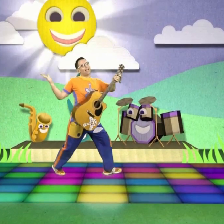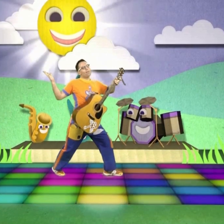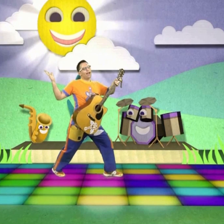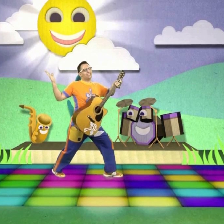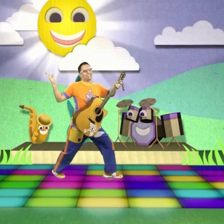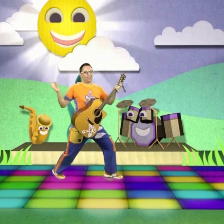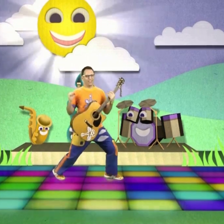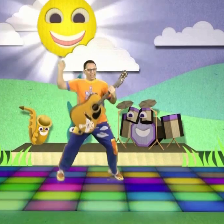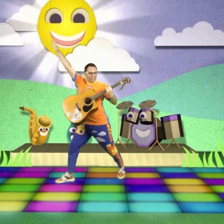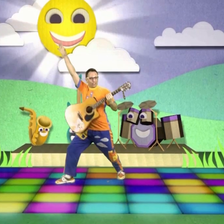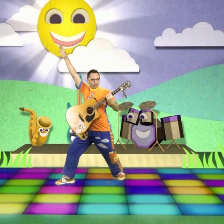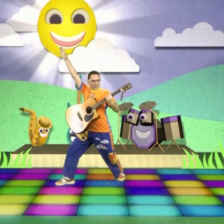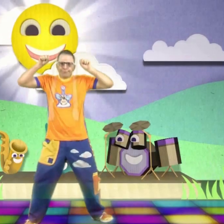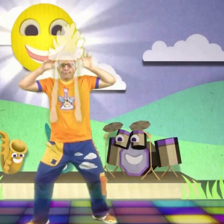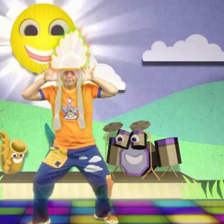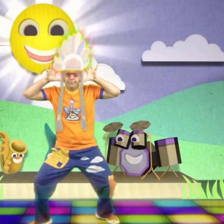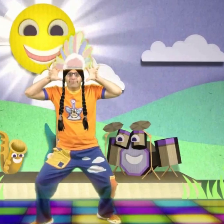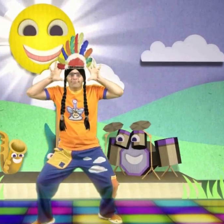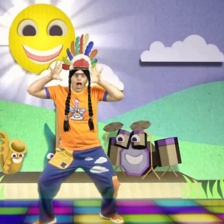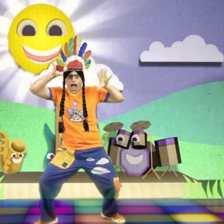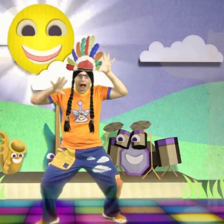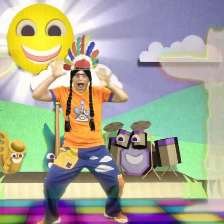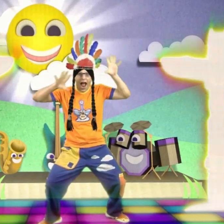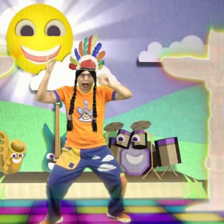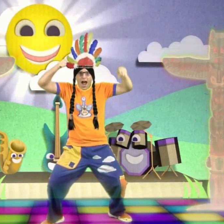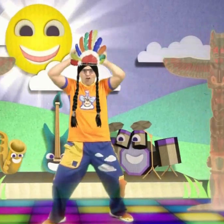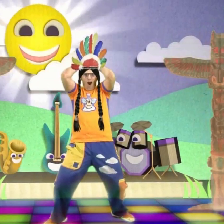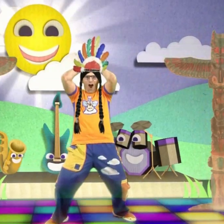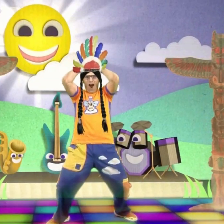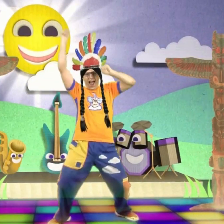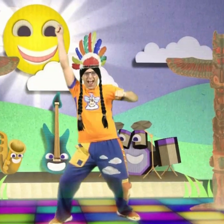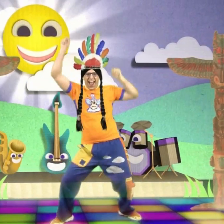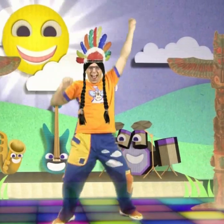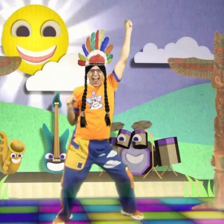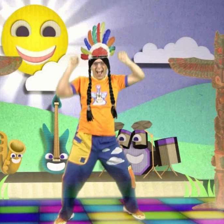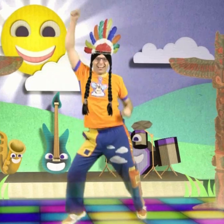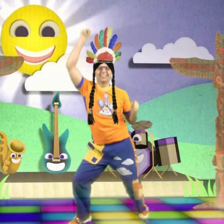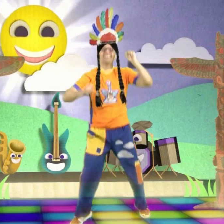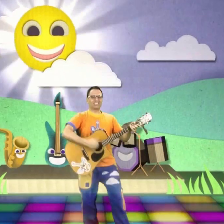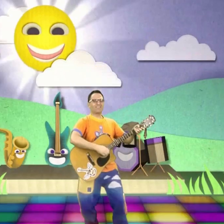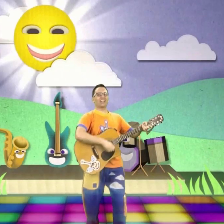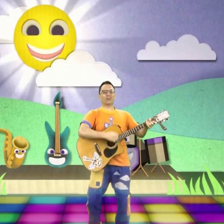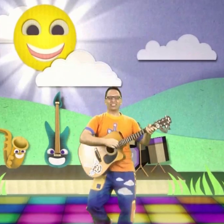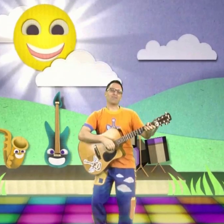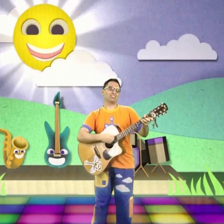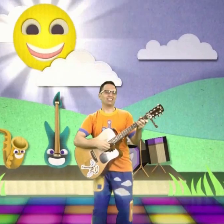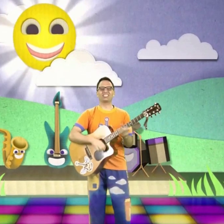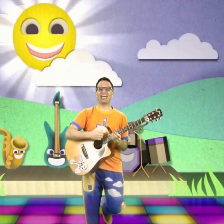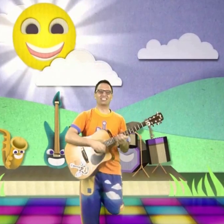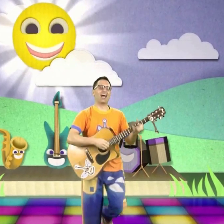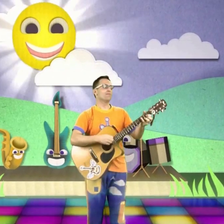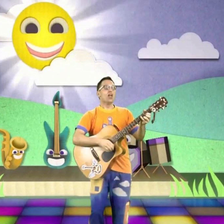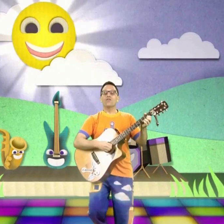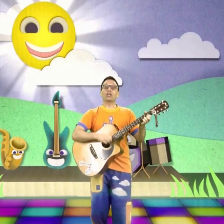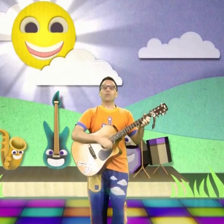תסתכלו איך נעלם העצב, כשפתאום מתחיל ריקוד הממבו, וואטקה היה שם בו. עכשיו נרקוד קצת צ'ה צ'ה